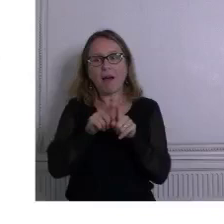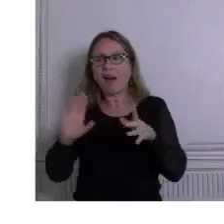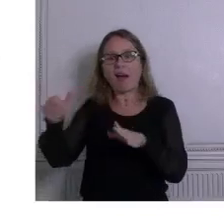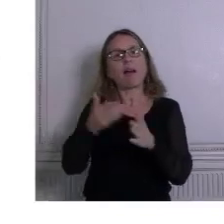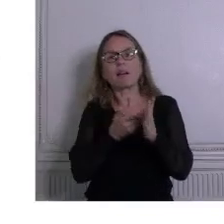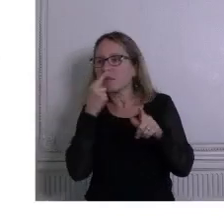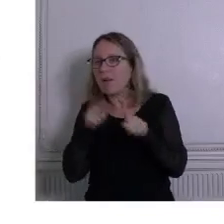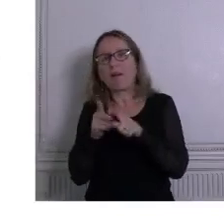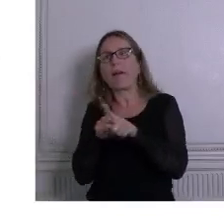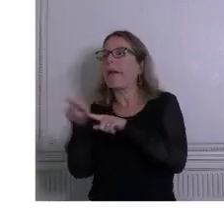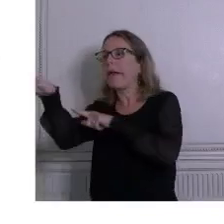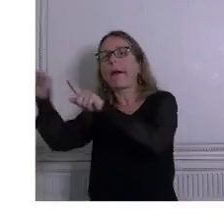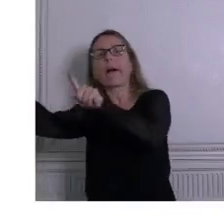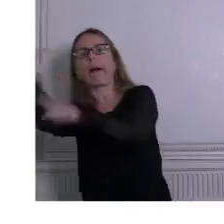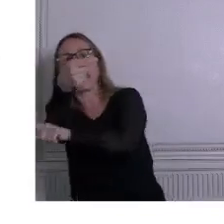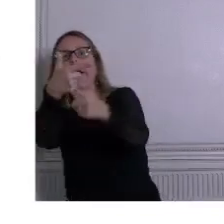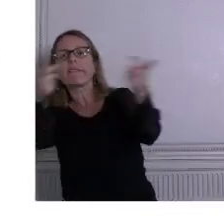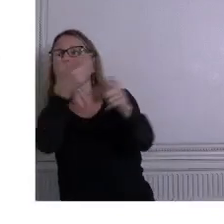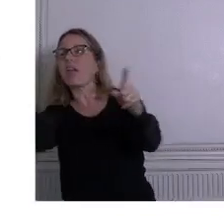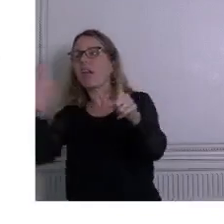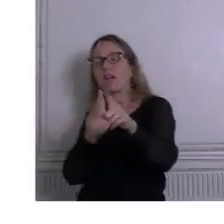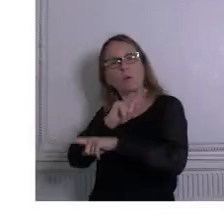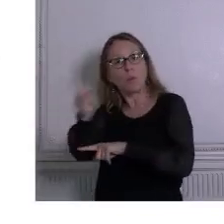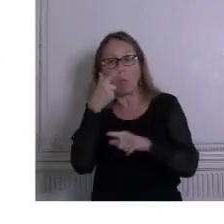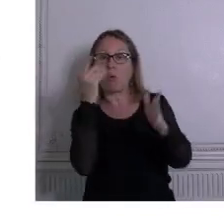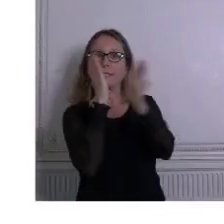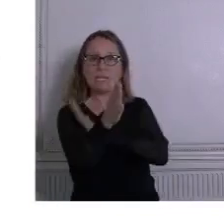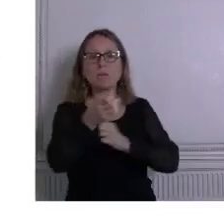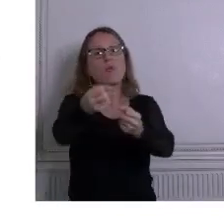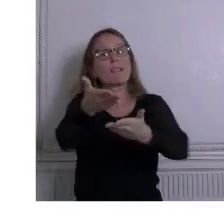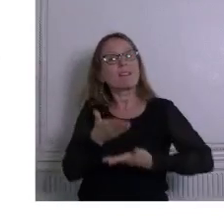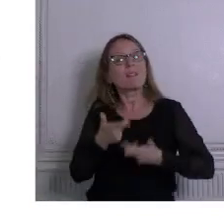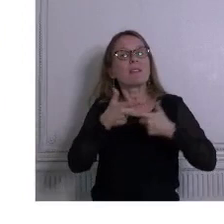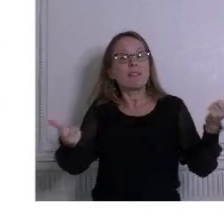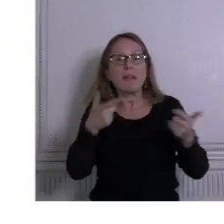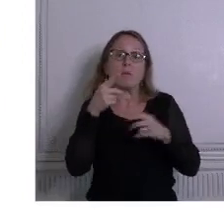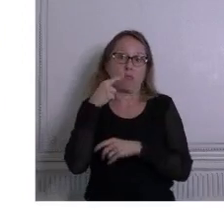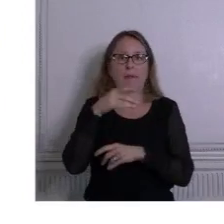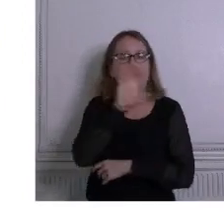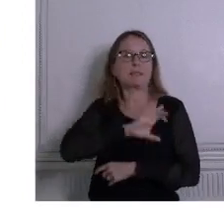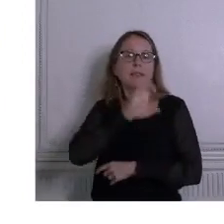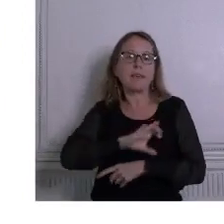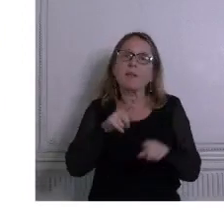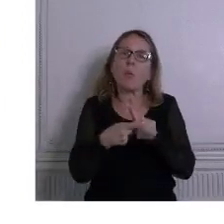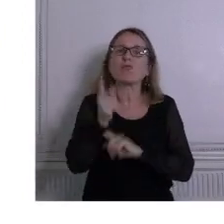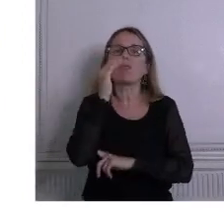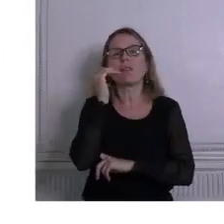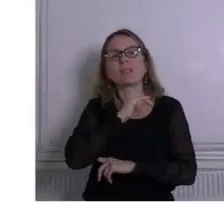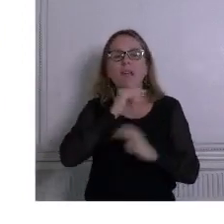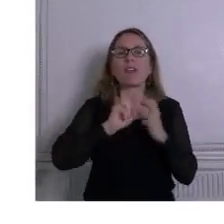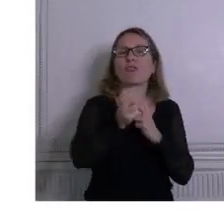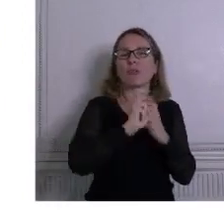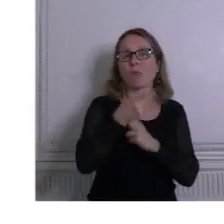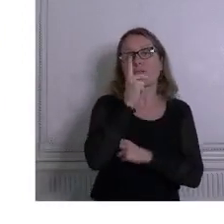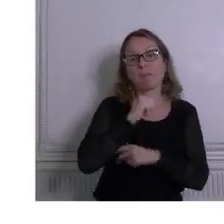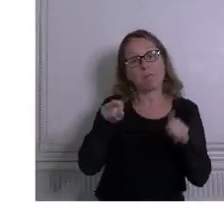faire face aux périodes de forte chaleur et de canicule et pour permettre d'apporter des vrais points de